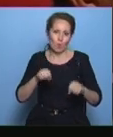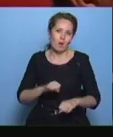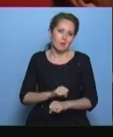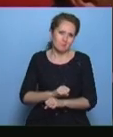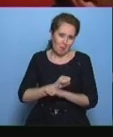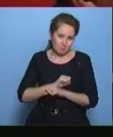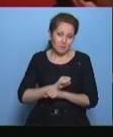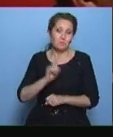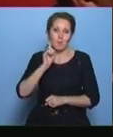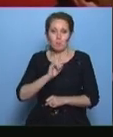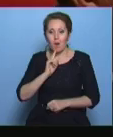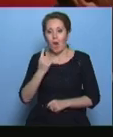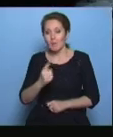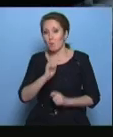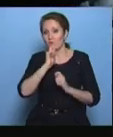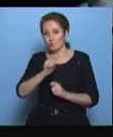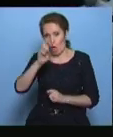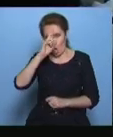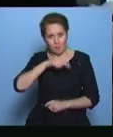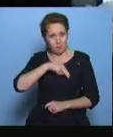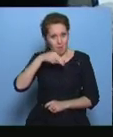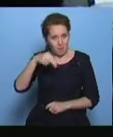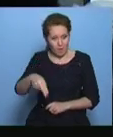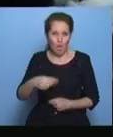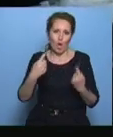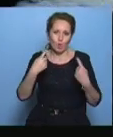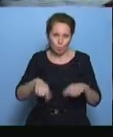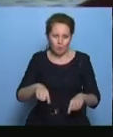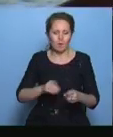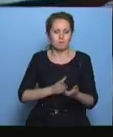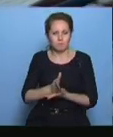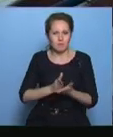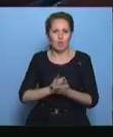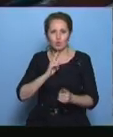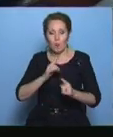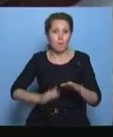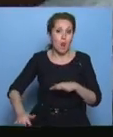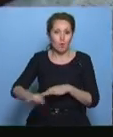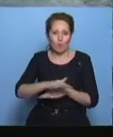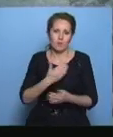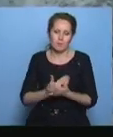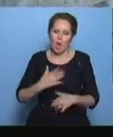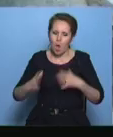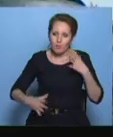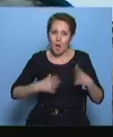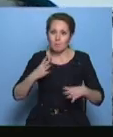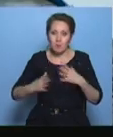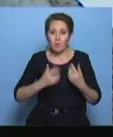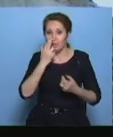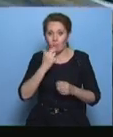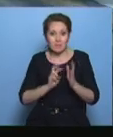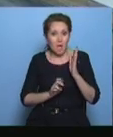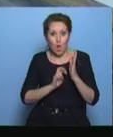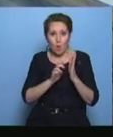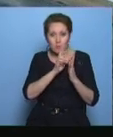даже пока одним из них вручают госнаграды, другие набивают шишки на служебных полигонах. Например, отрабатывают навыки скалолазания. Это,